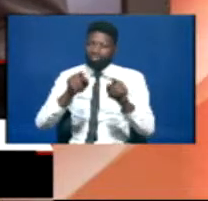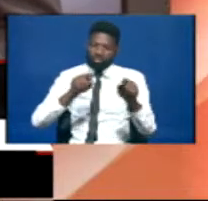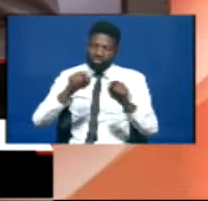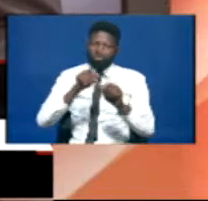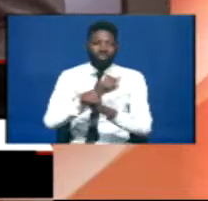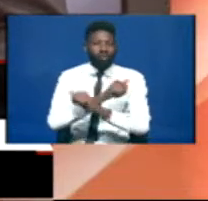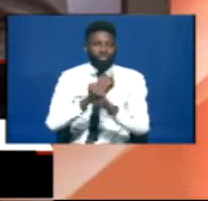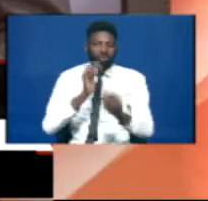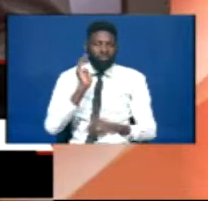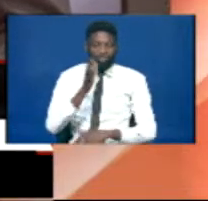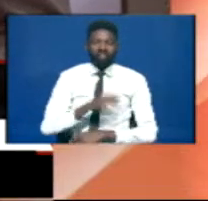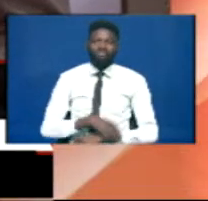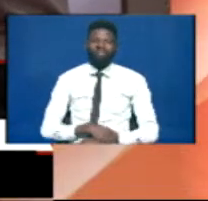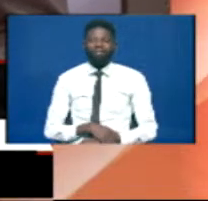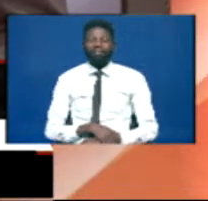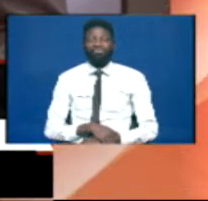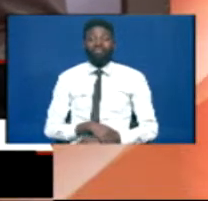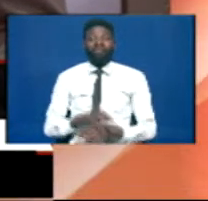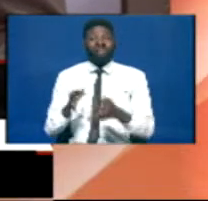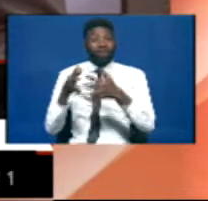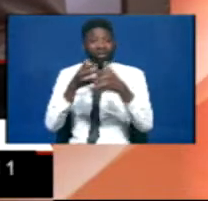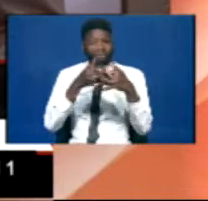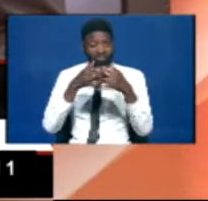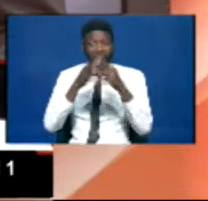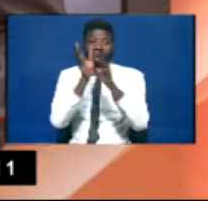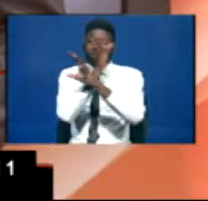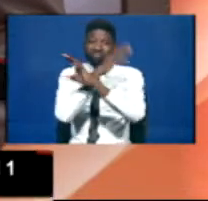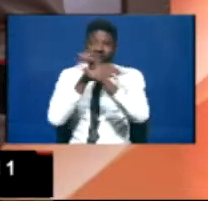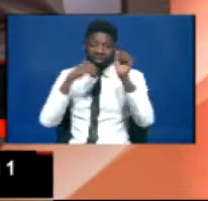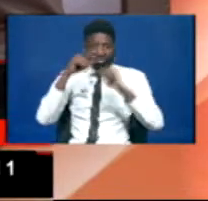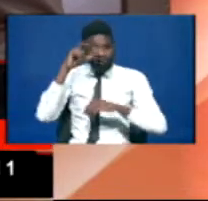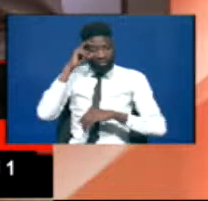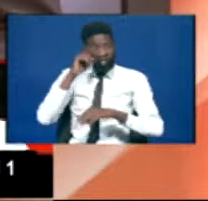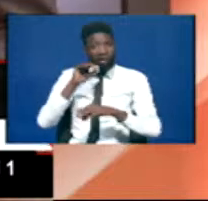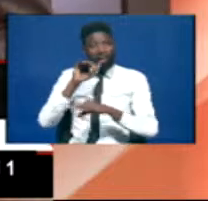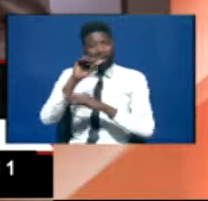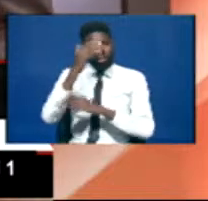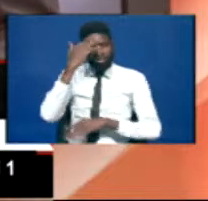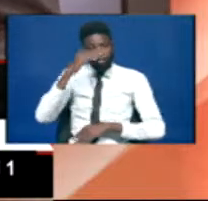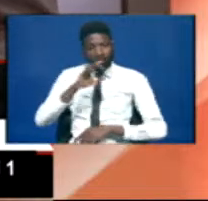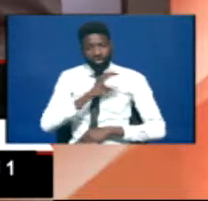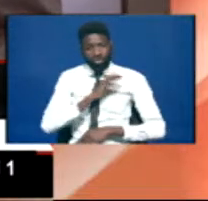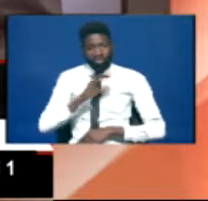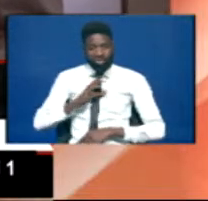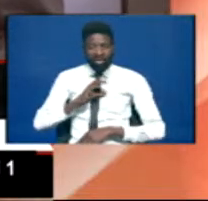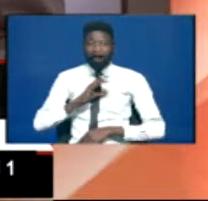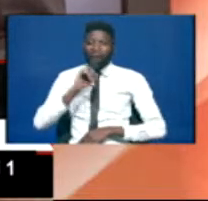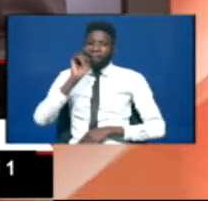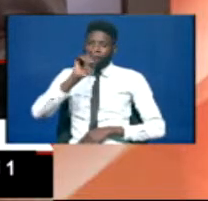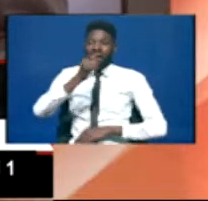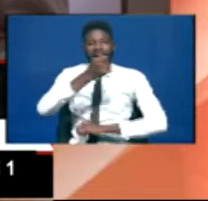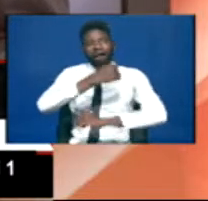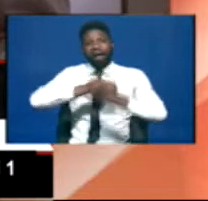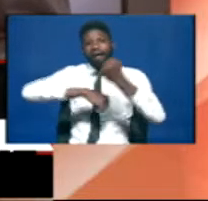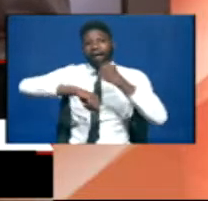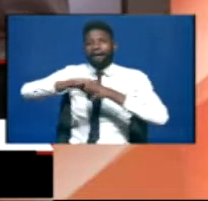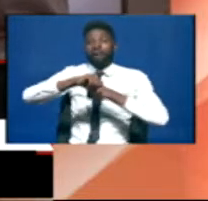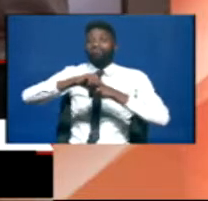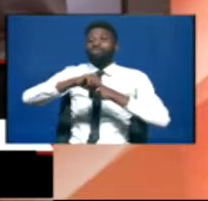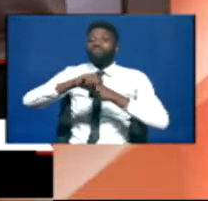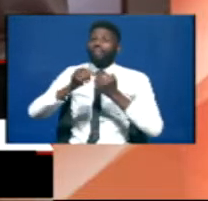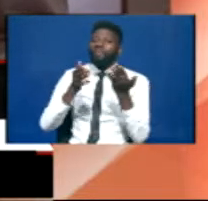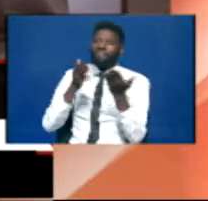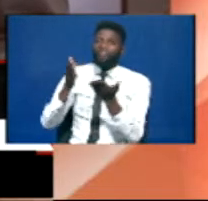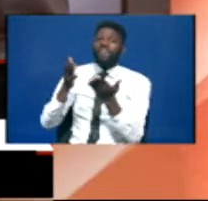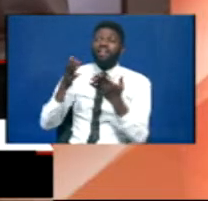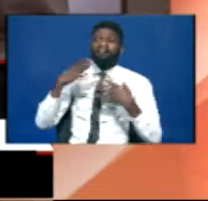Nchini Marekani, Rais Joe Biden wa Marekani alihimiza bunge la Congress kuchukua hatua dhidi ya ghasia zinazotekelezwa kwa bunduki